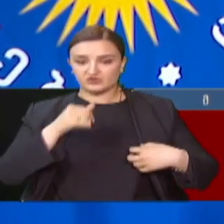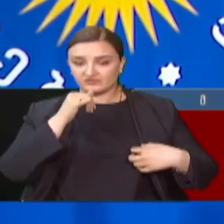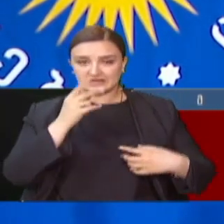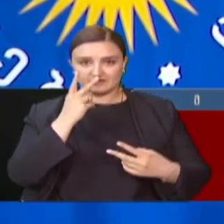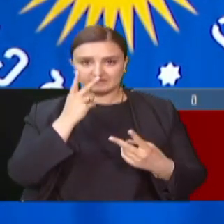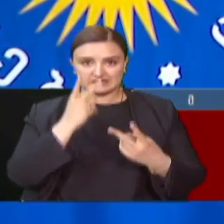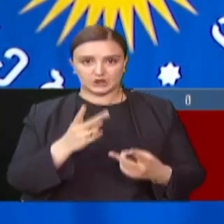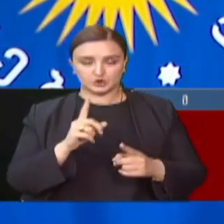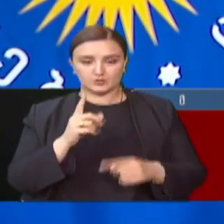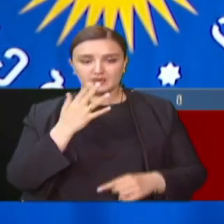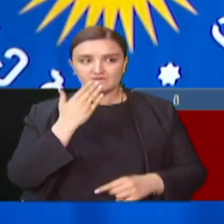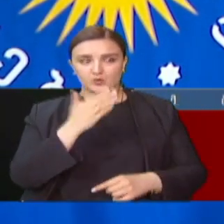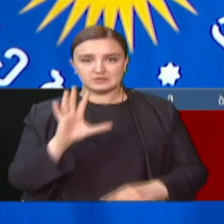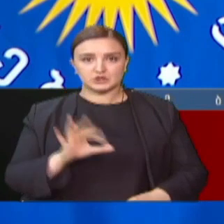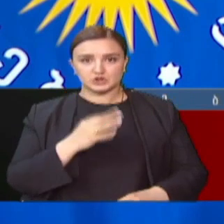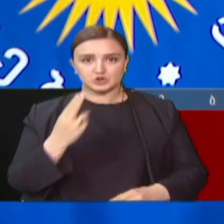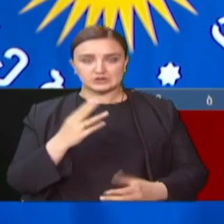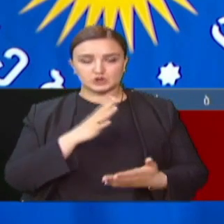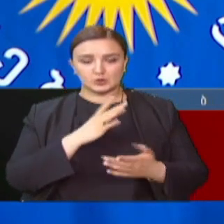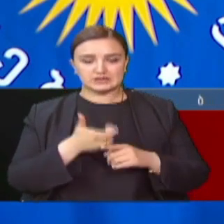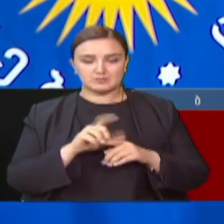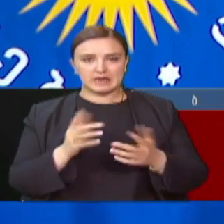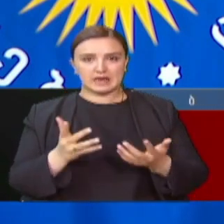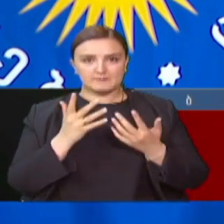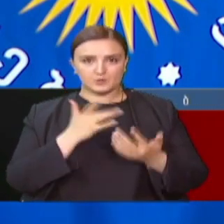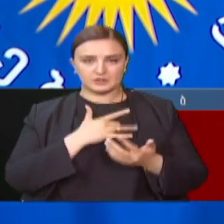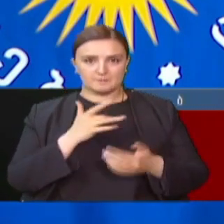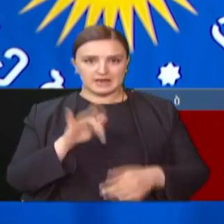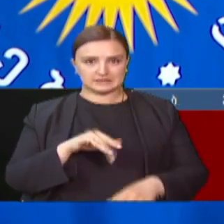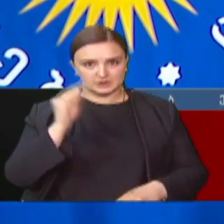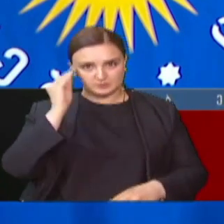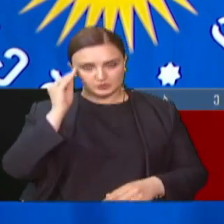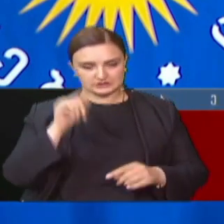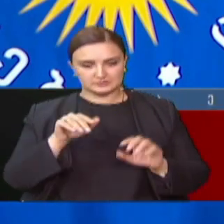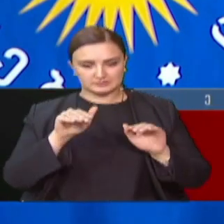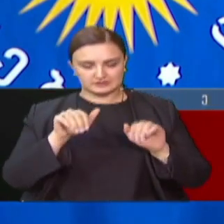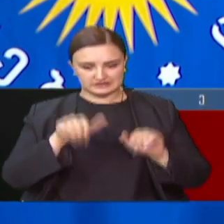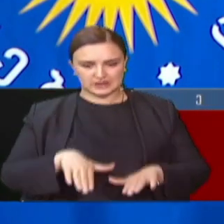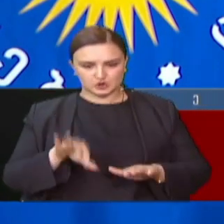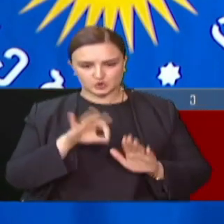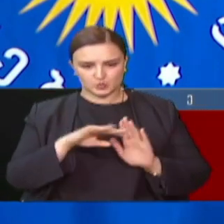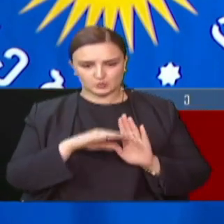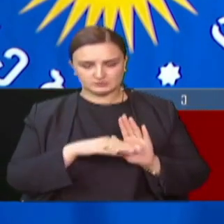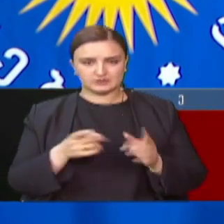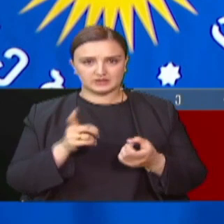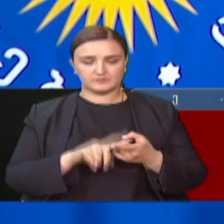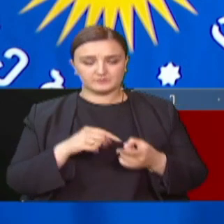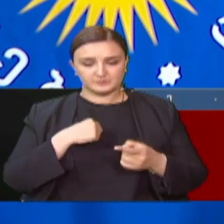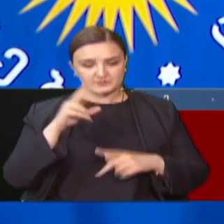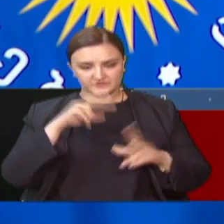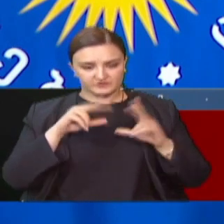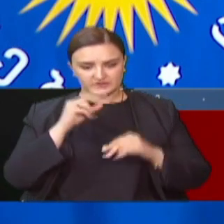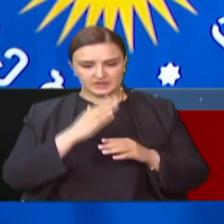რომ ევროპელი სოციალისტების მხრიდან იყო ძალიან მკაფიო და მკაცრი პოზიცია იმ რეზოლუციებთან მიმართებაში, რომელიც თვლით, რომ